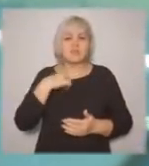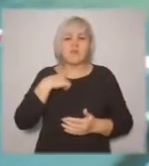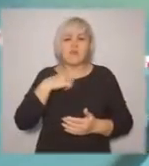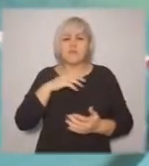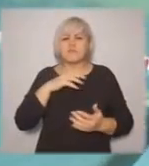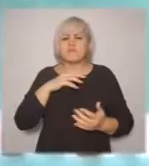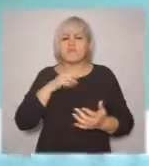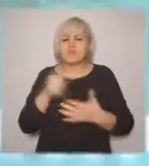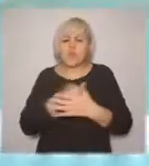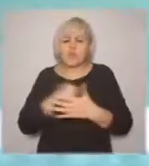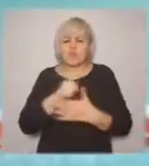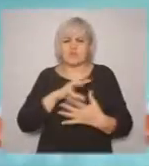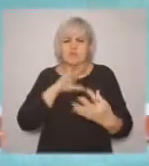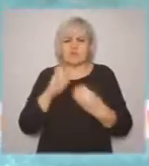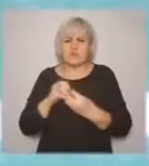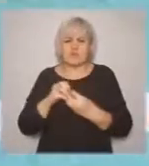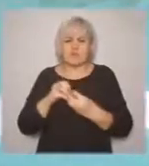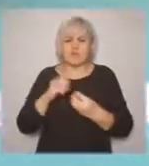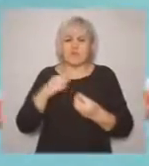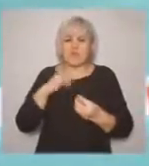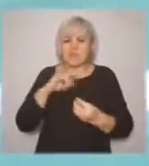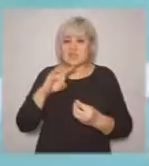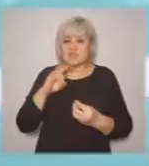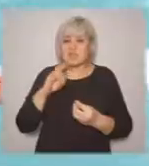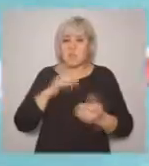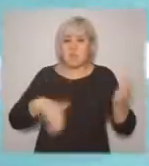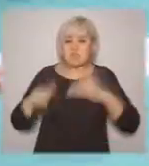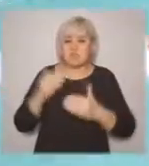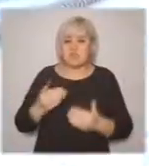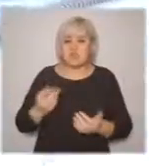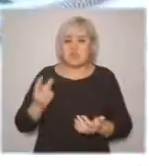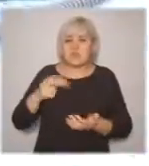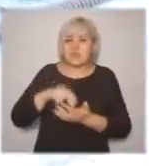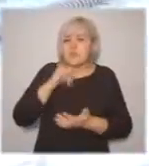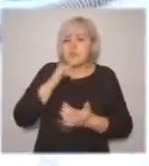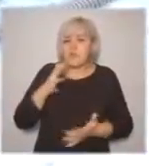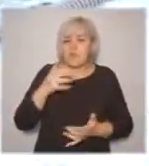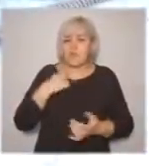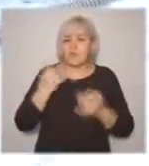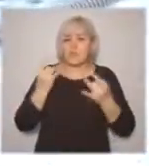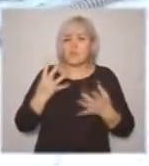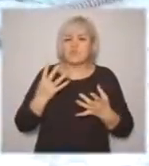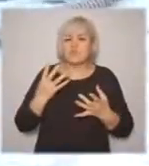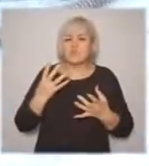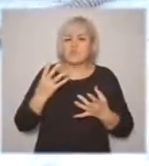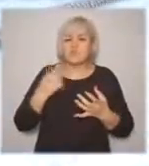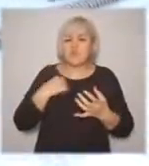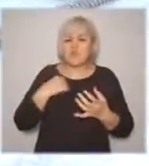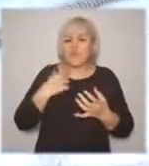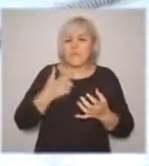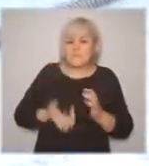Меня просто подняли за руки, вытащили, занесли в душ, посадили, и я минут 15 сидел под душем,